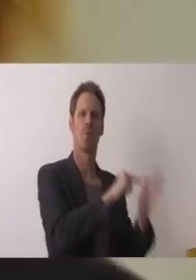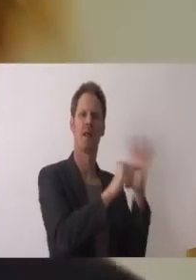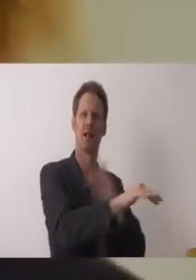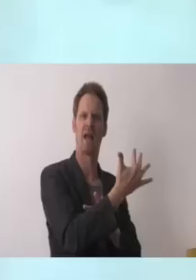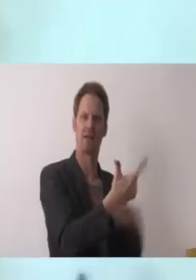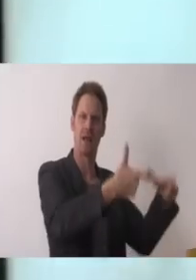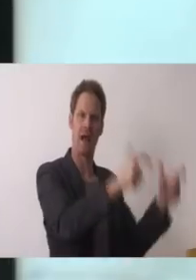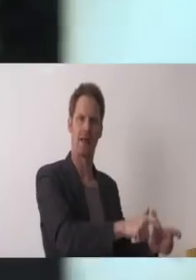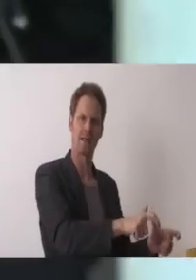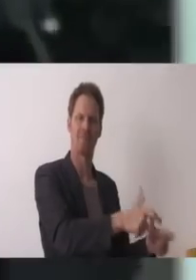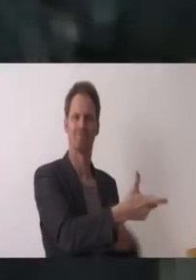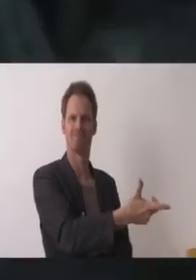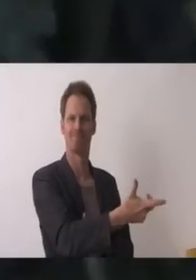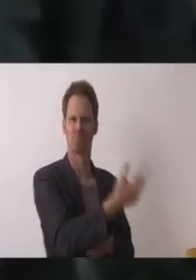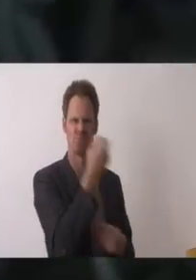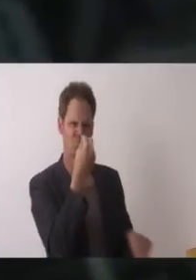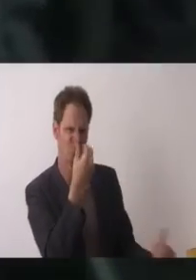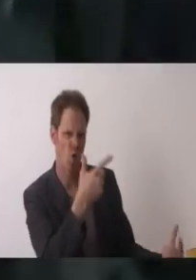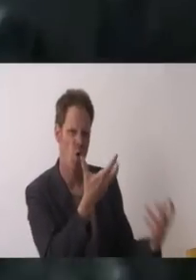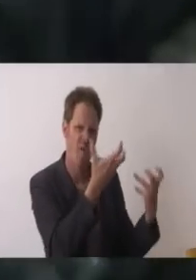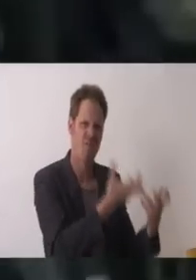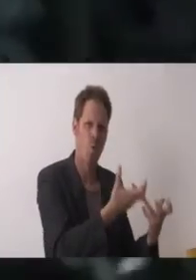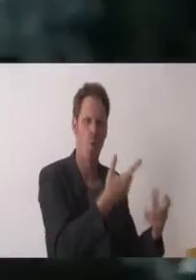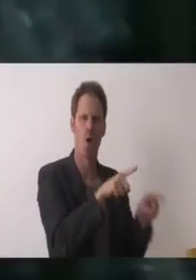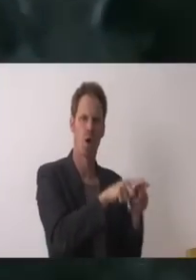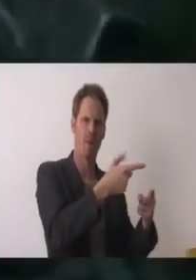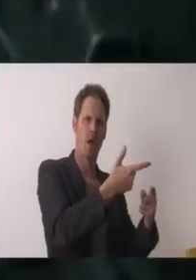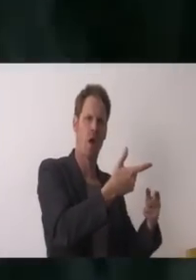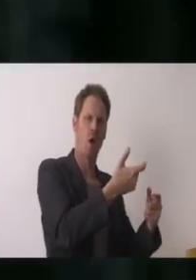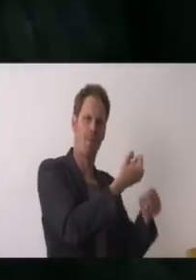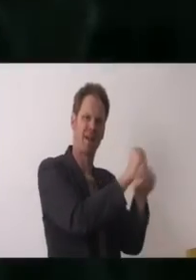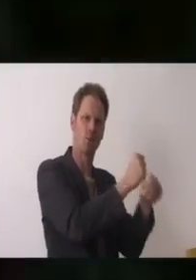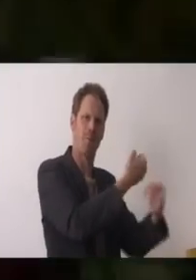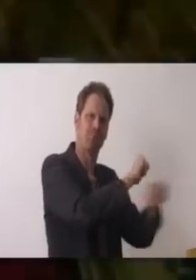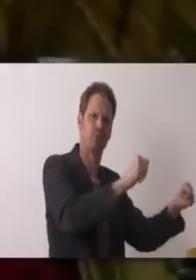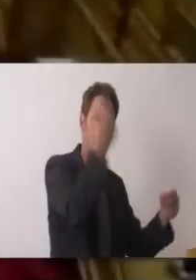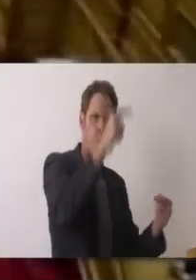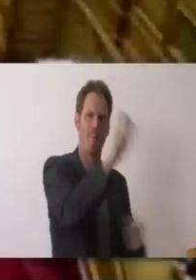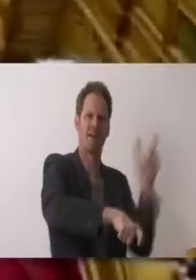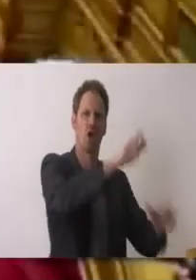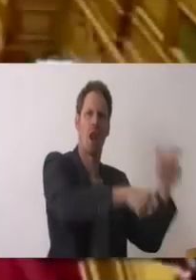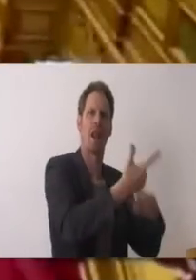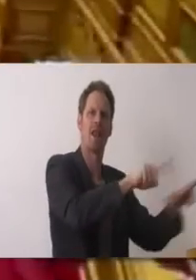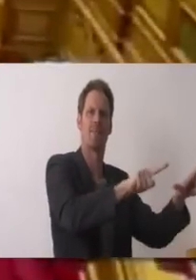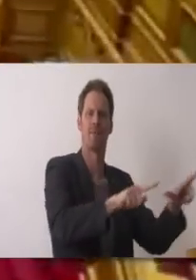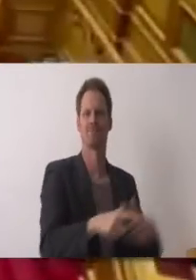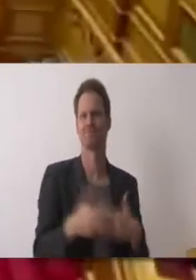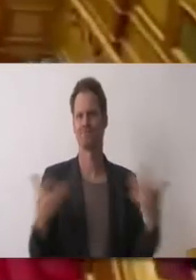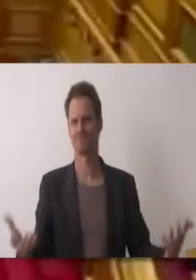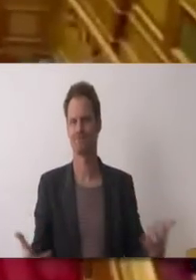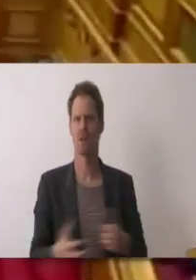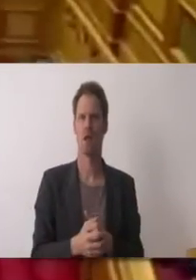police grecque et soupçonné de vouloir monter une opération contre une prison pour libérer des prisonniers politiques. Un projet de loi en